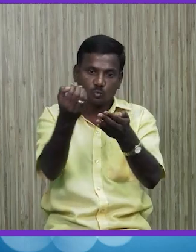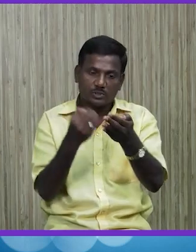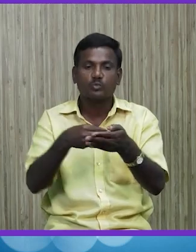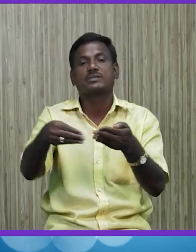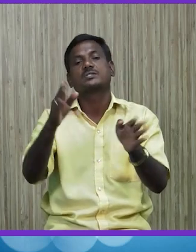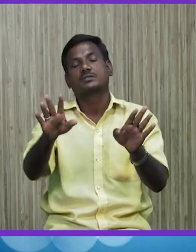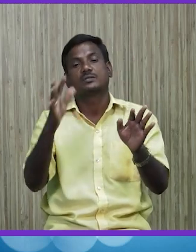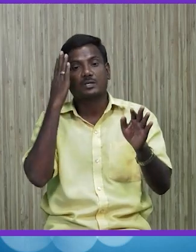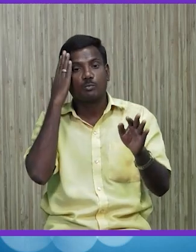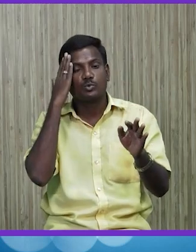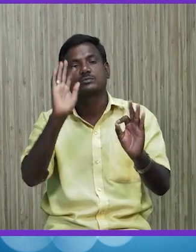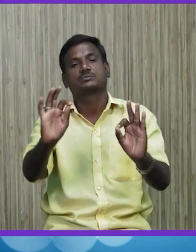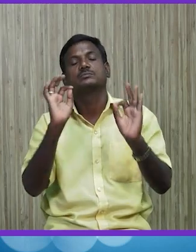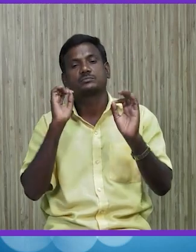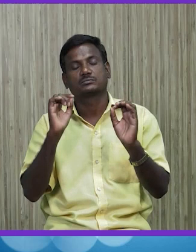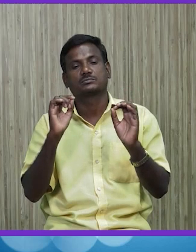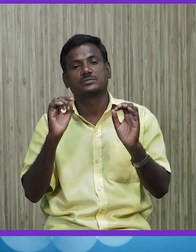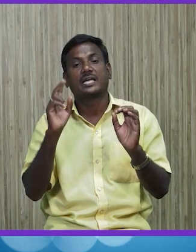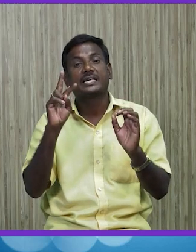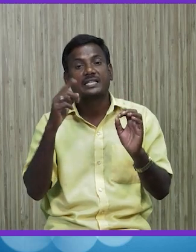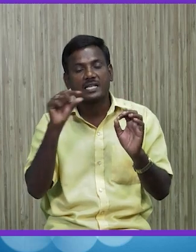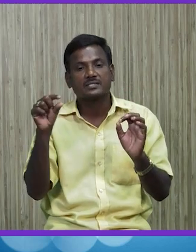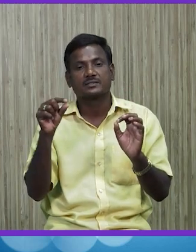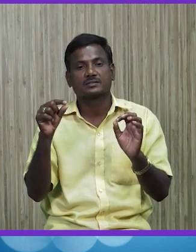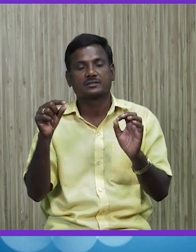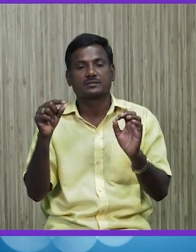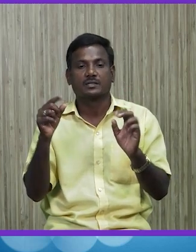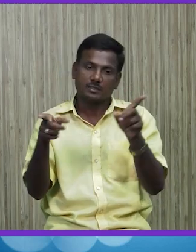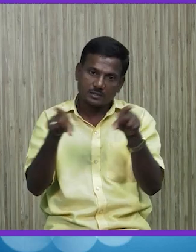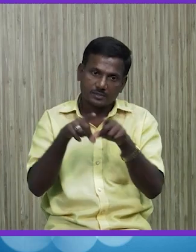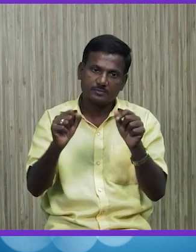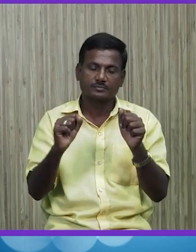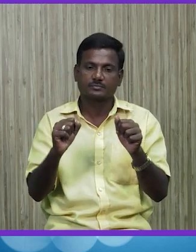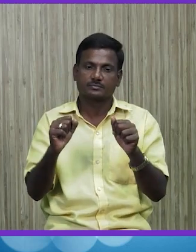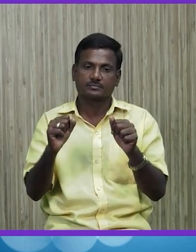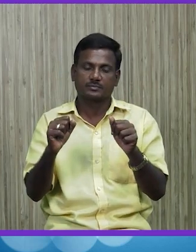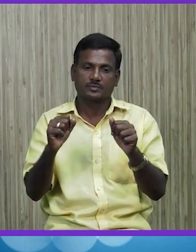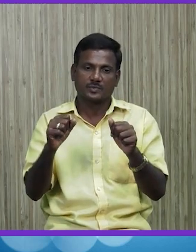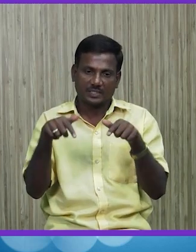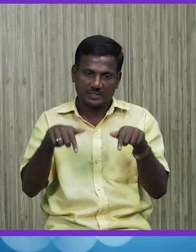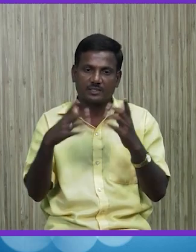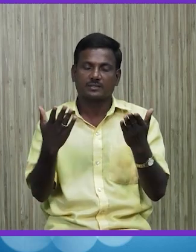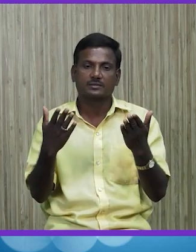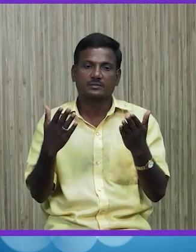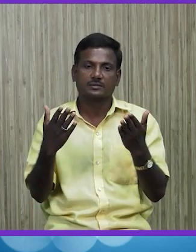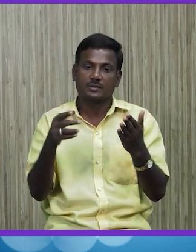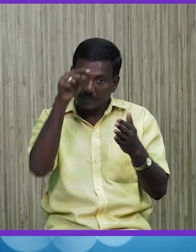படிக்கொண்டும் அதேபeks puppet இந்த நிகல வினை